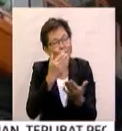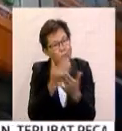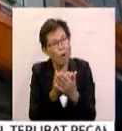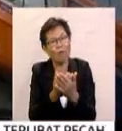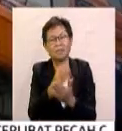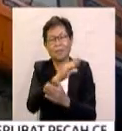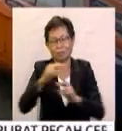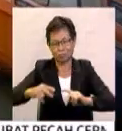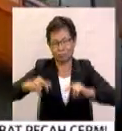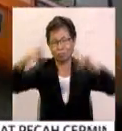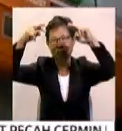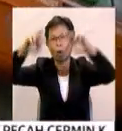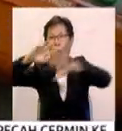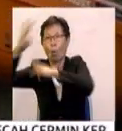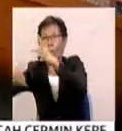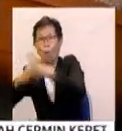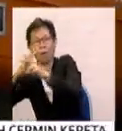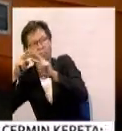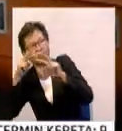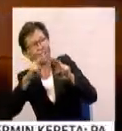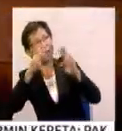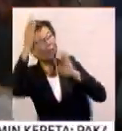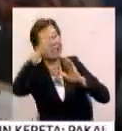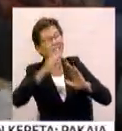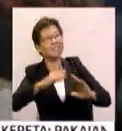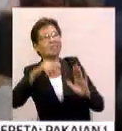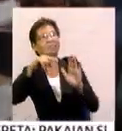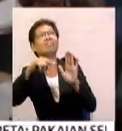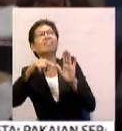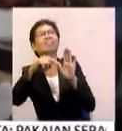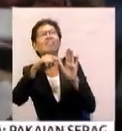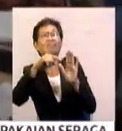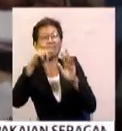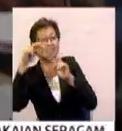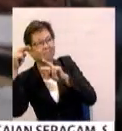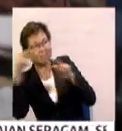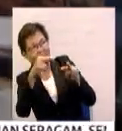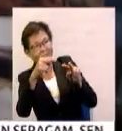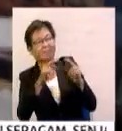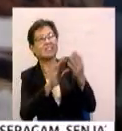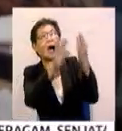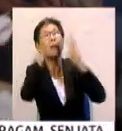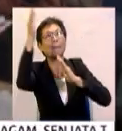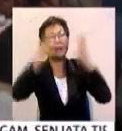meningkatkan persepsi dunia terhadap Malaysia. Farhana Azwani Ismail, RTM.